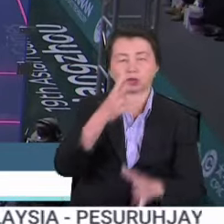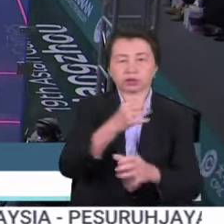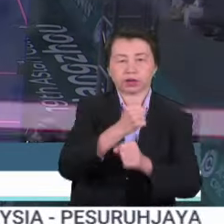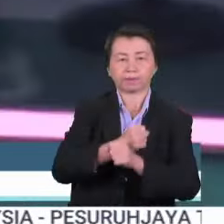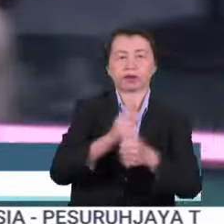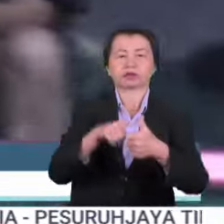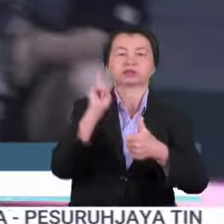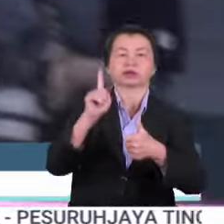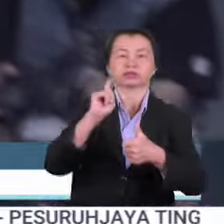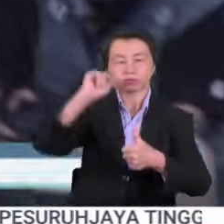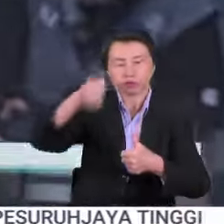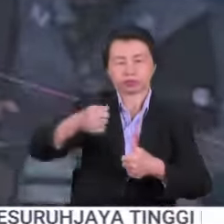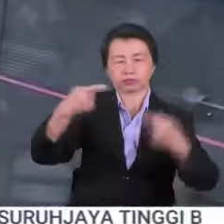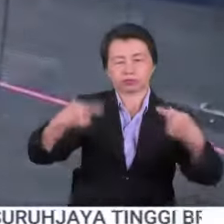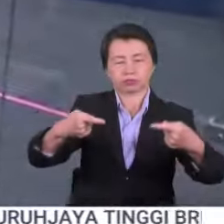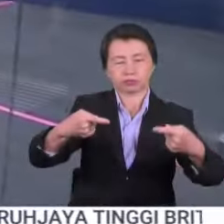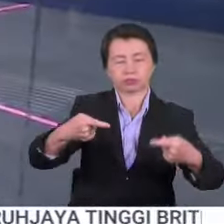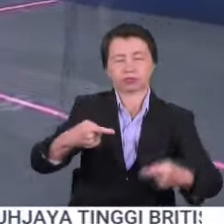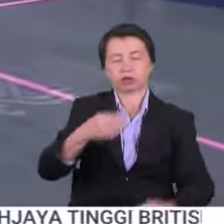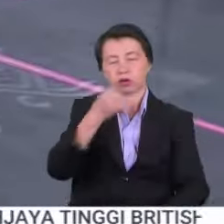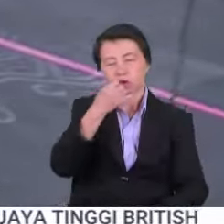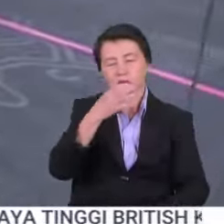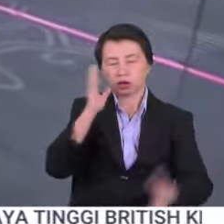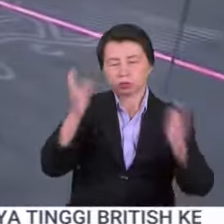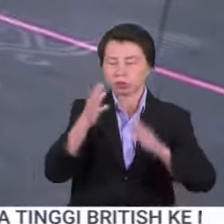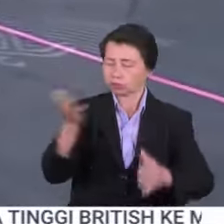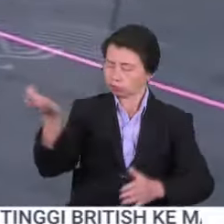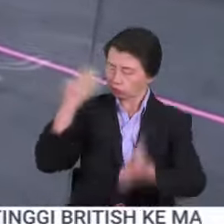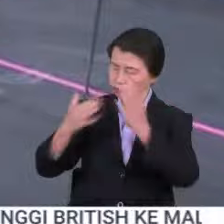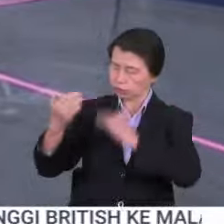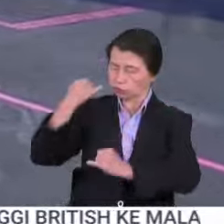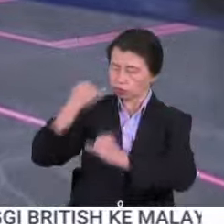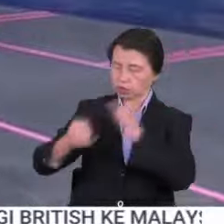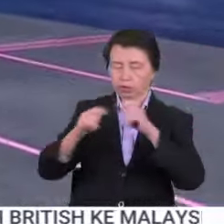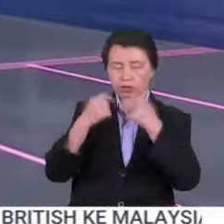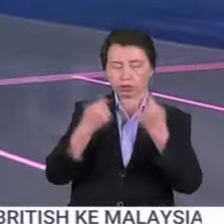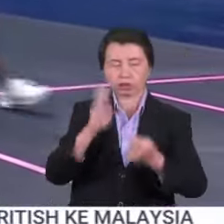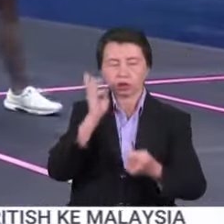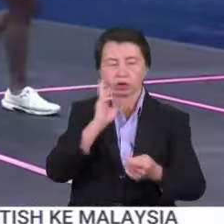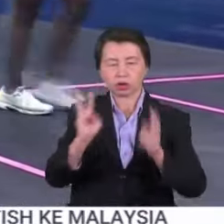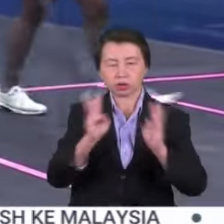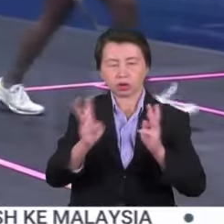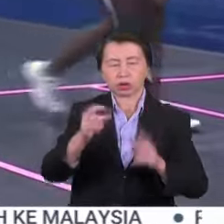Sukan Asia 2022. Kali terakhir Malaysia meraih pingat emas acara berpasukan